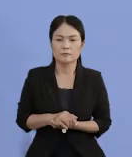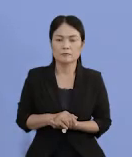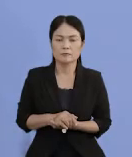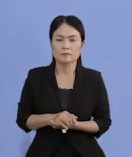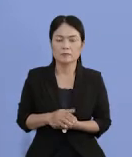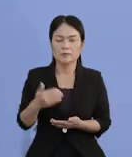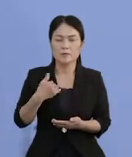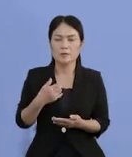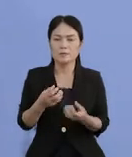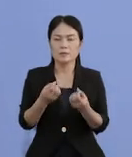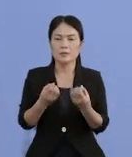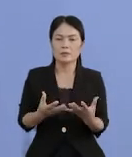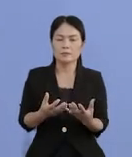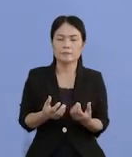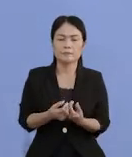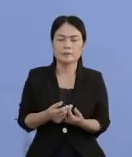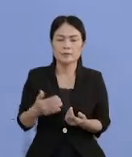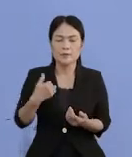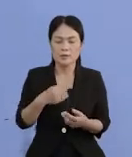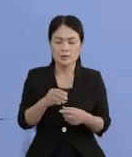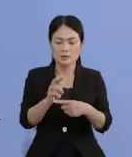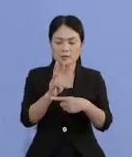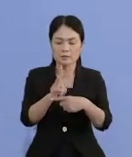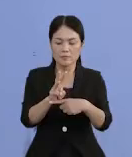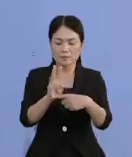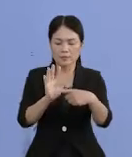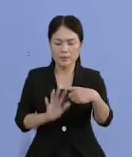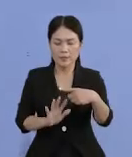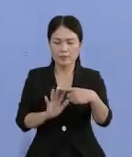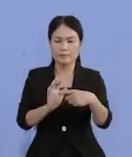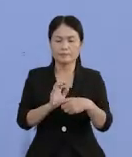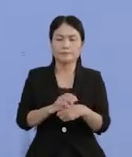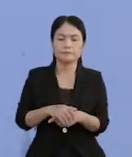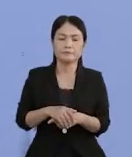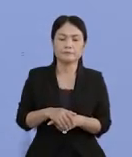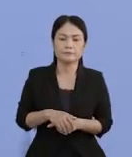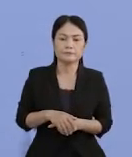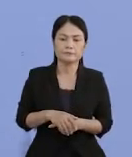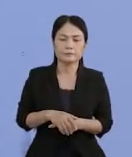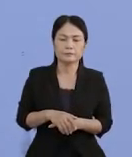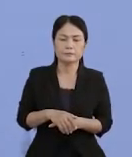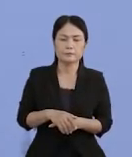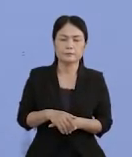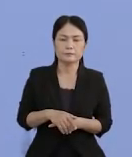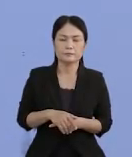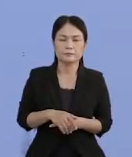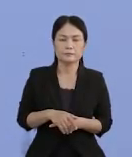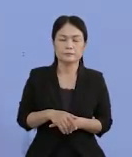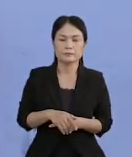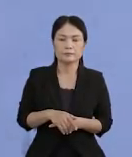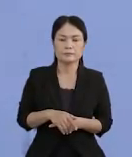miền mán con cha cứ miền bấy phía bàng